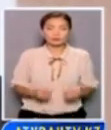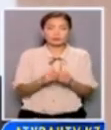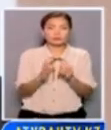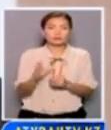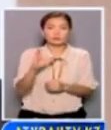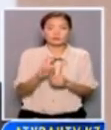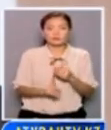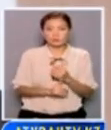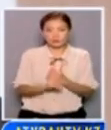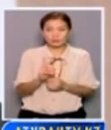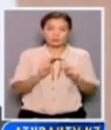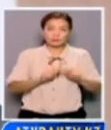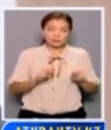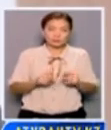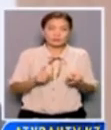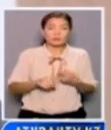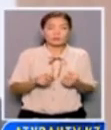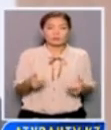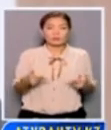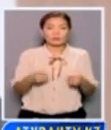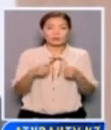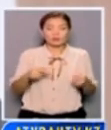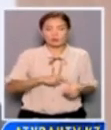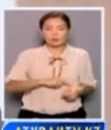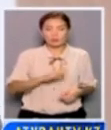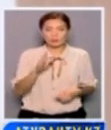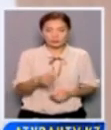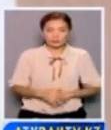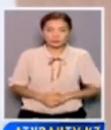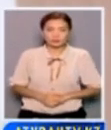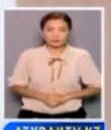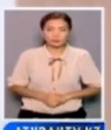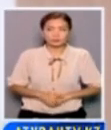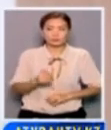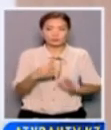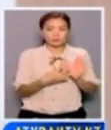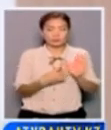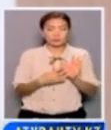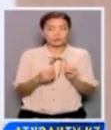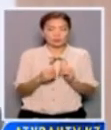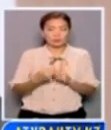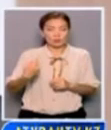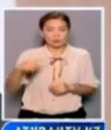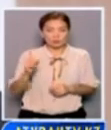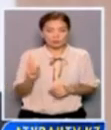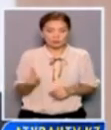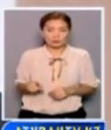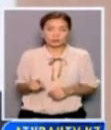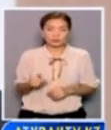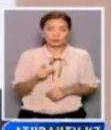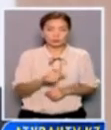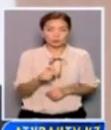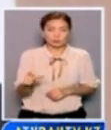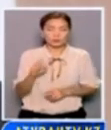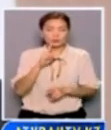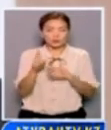15-42-тен бастап 109 бірыңғай байланыс орталығын іске қосуды жоспарлап отырмыз. 109 бірыңғай байланыс орталығы өңір тұрғындарының